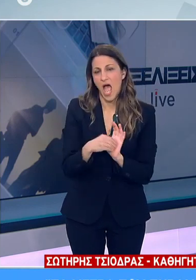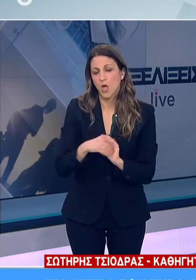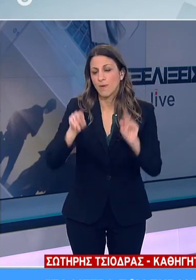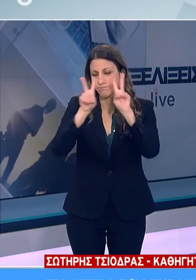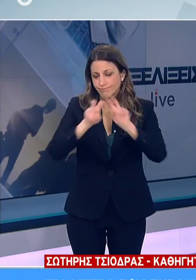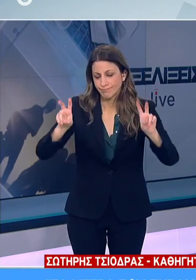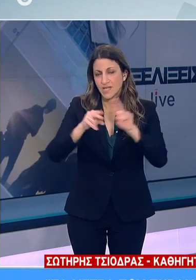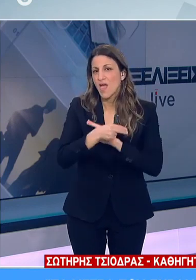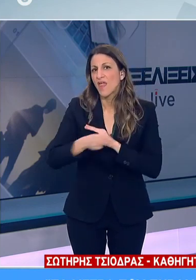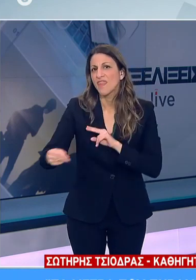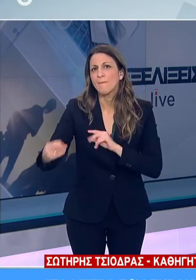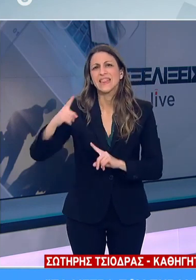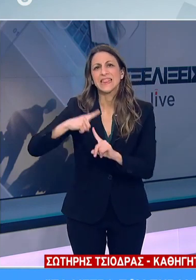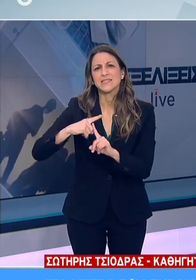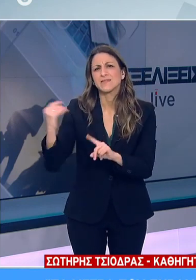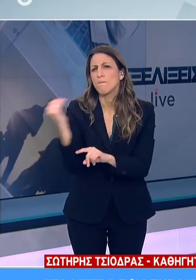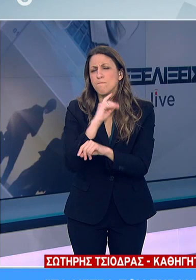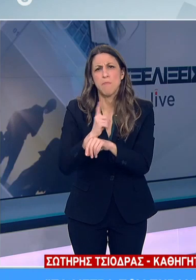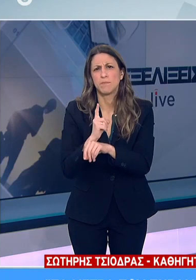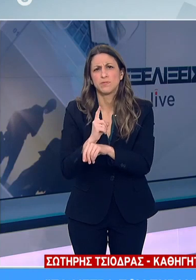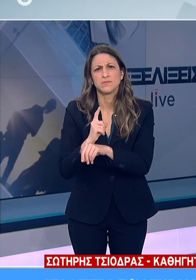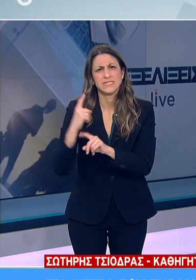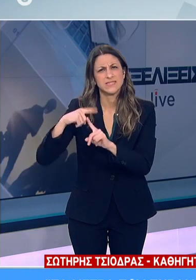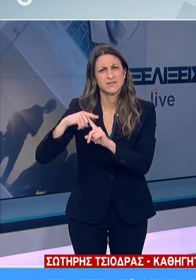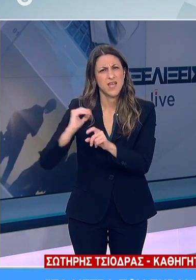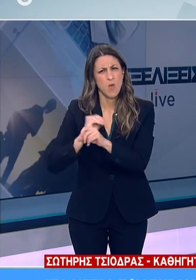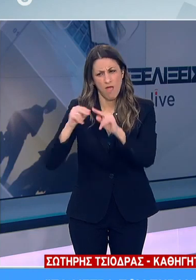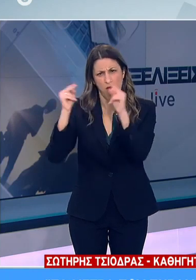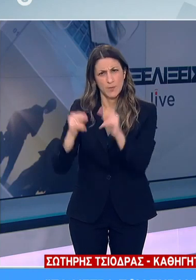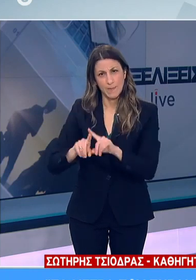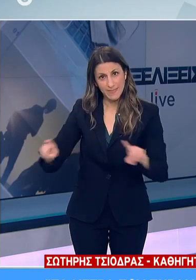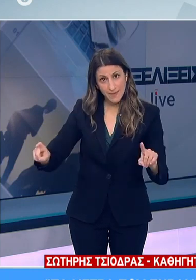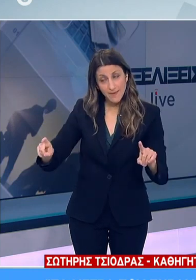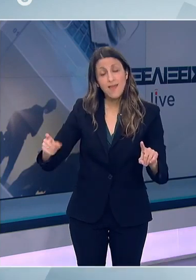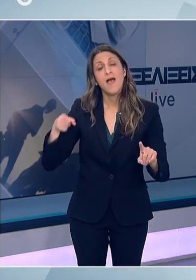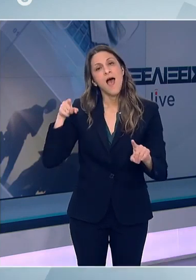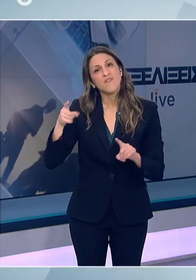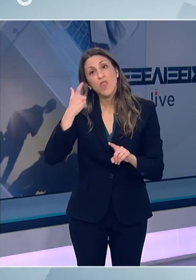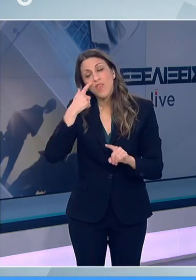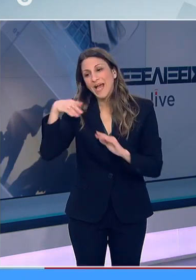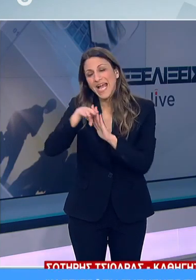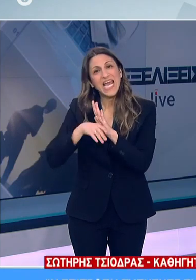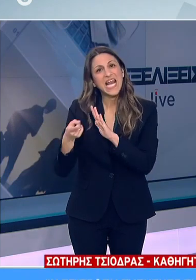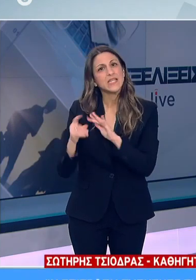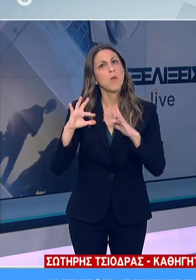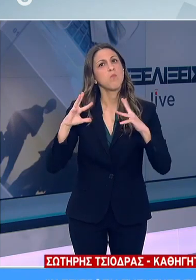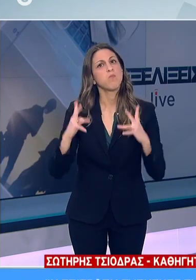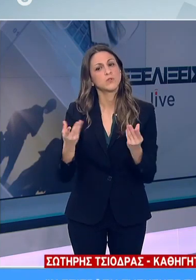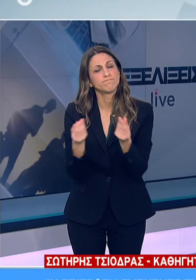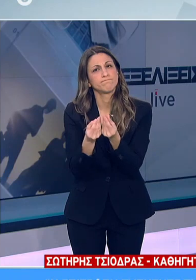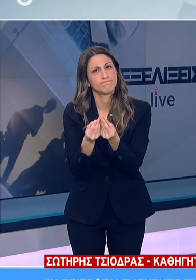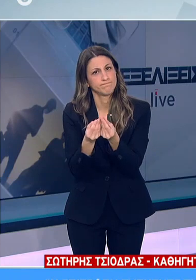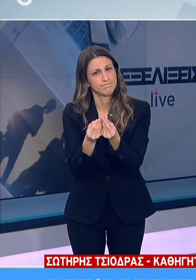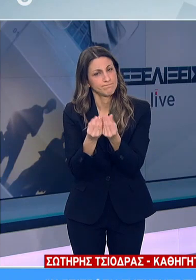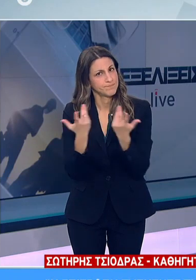της ευρείας χρήσης των ταχείων τεστ αντισωμάτων και των κριτηρίων με τα οποία θα χρησιμοποιήσουμε τέτοια τεστ σε επιδημιολογικές μελέτες.